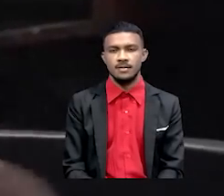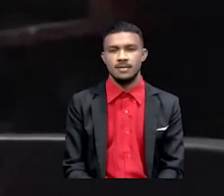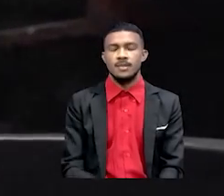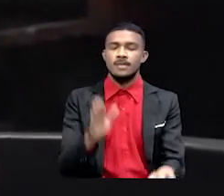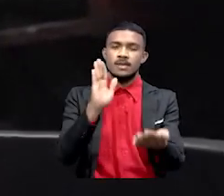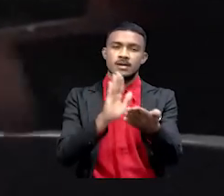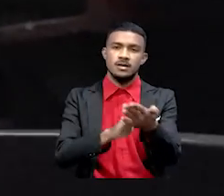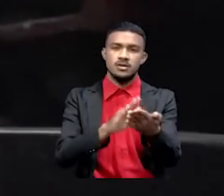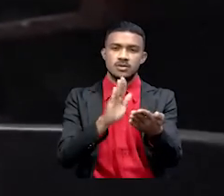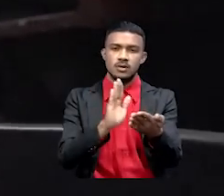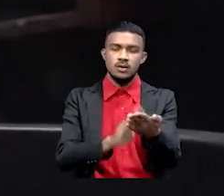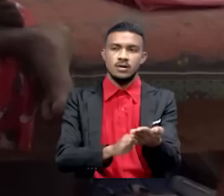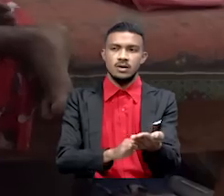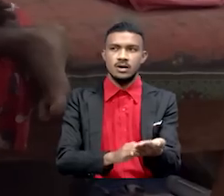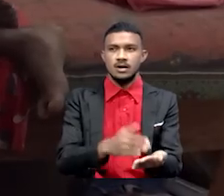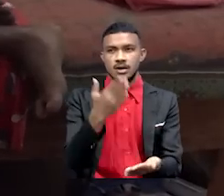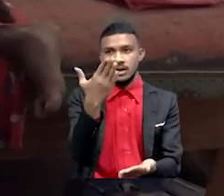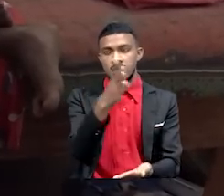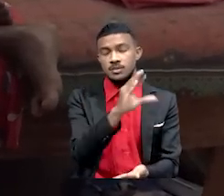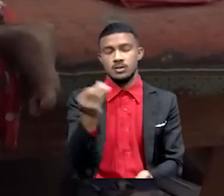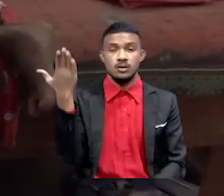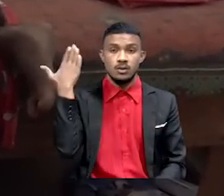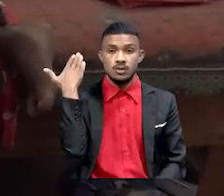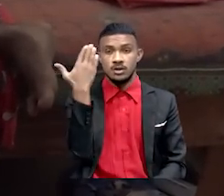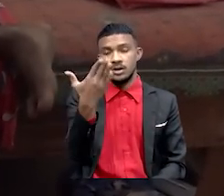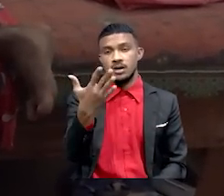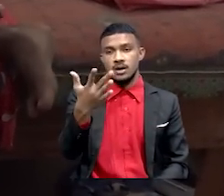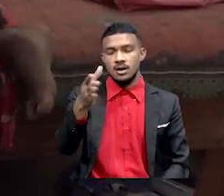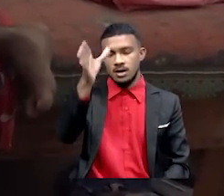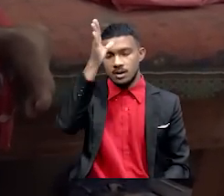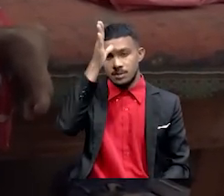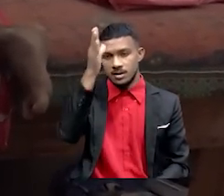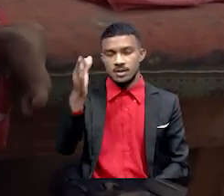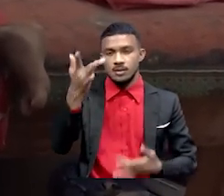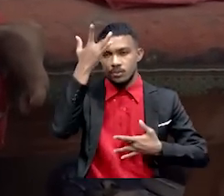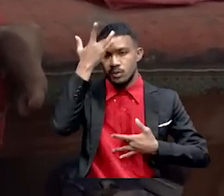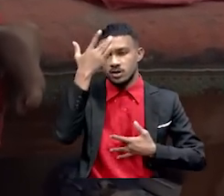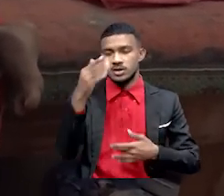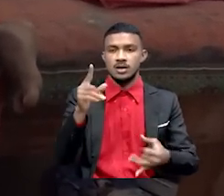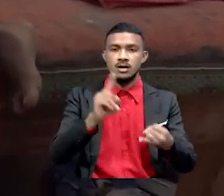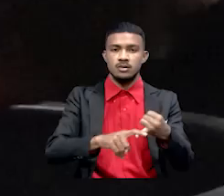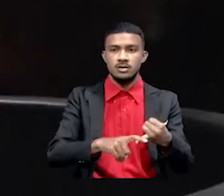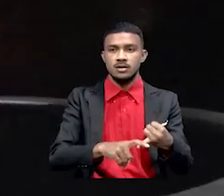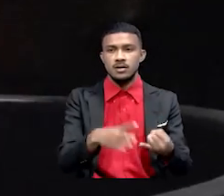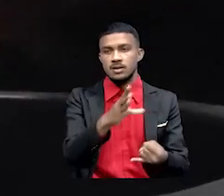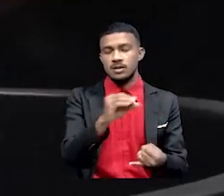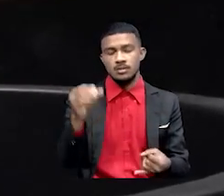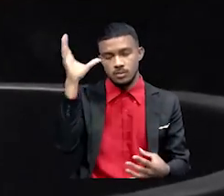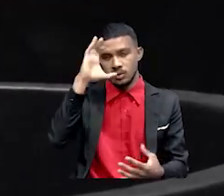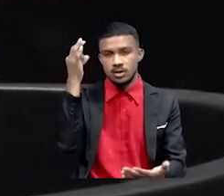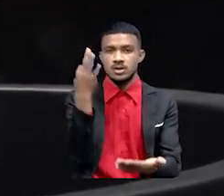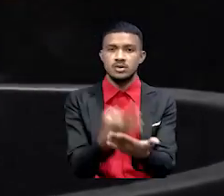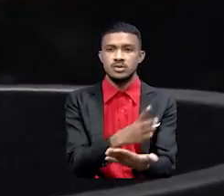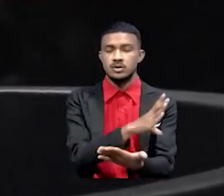Sekolah so ida nedet ma kulu nyaman si more selo mes ikus ne disira dia buka pa sekolah karena dan sene ne